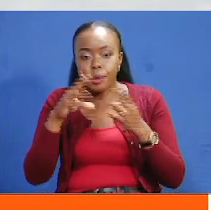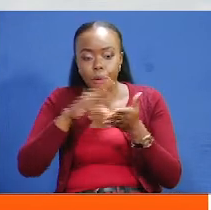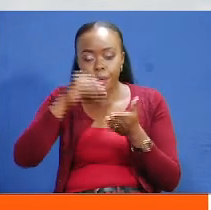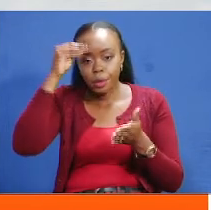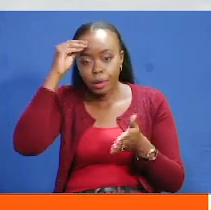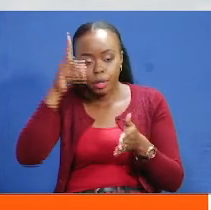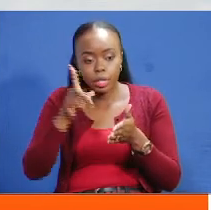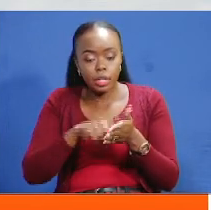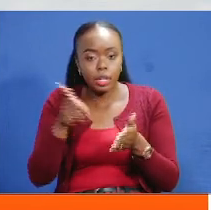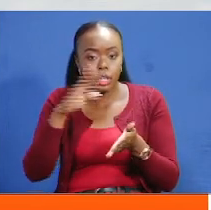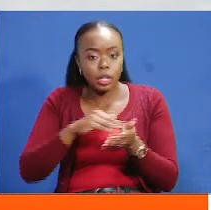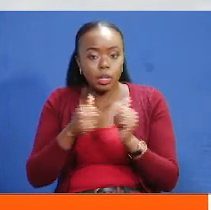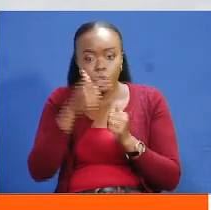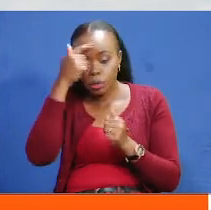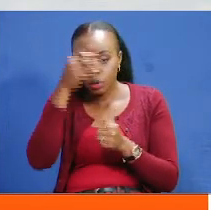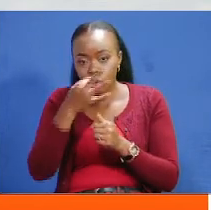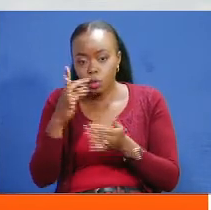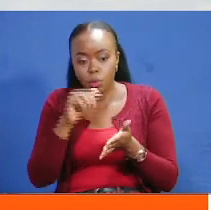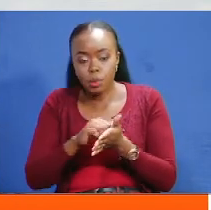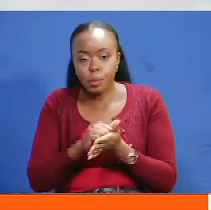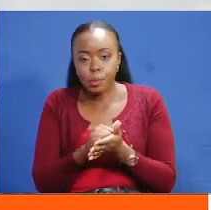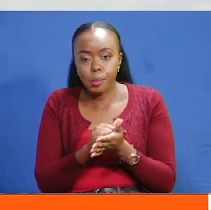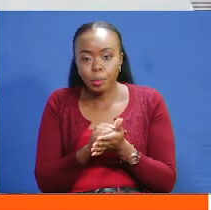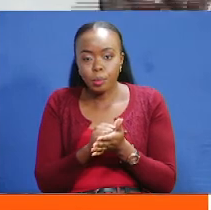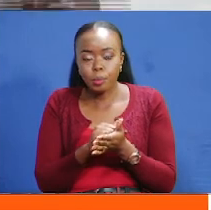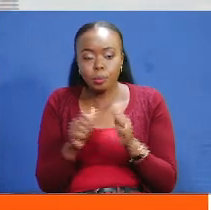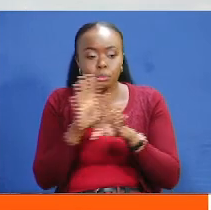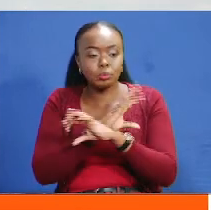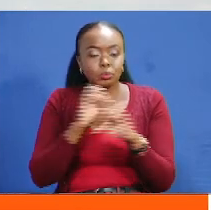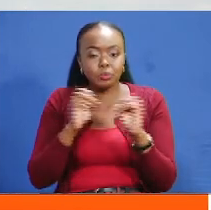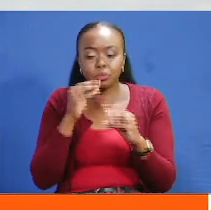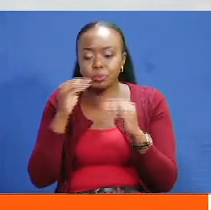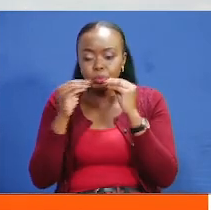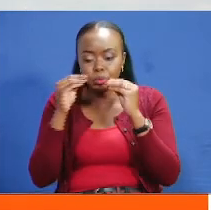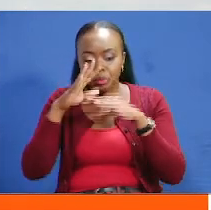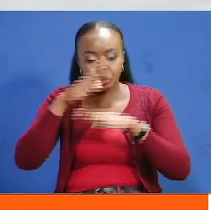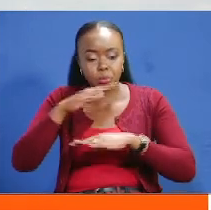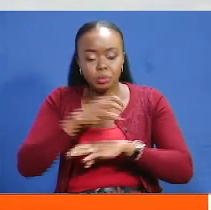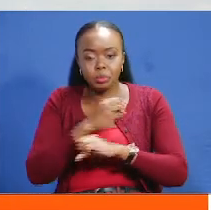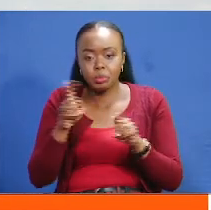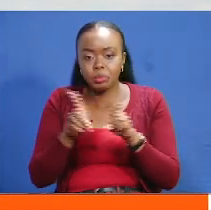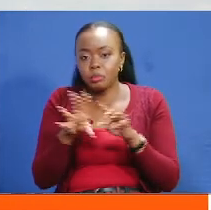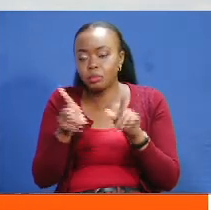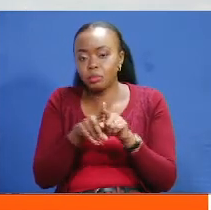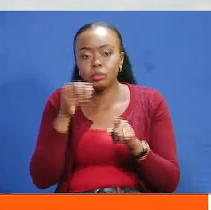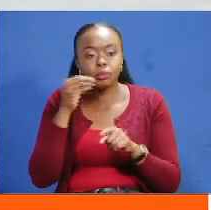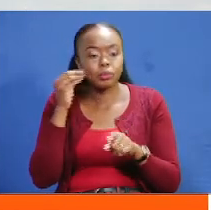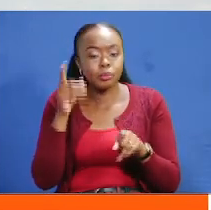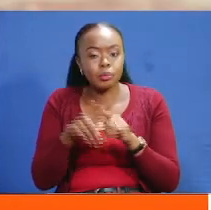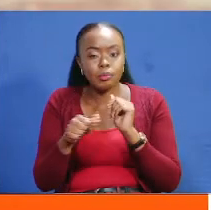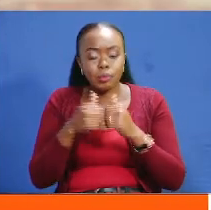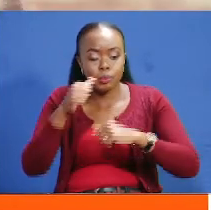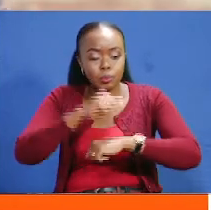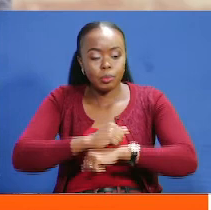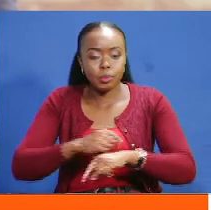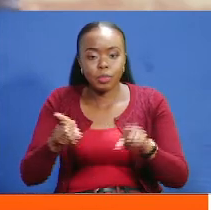learners has dropped due to the fact that hakuna chakula cha kutosha hata manyumbani na hata mashuleni